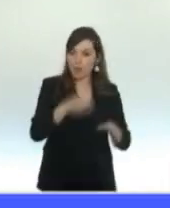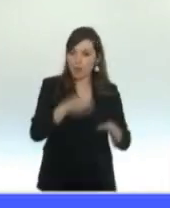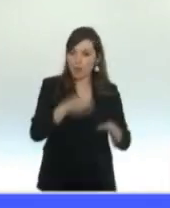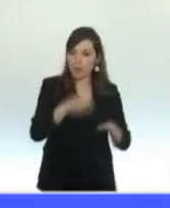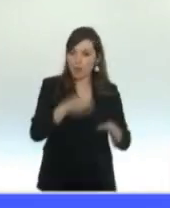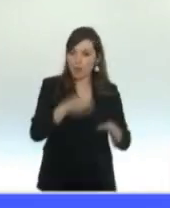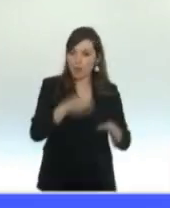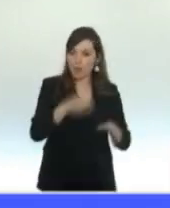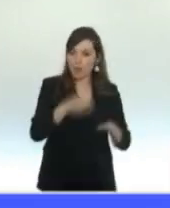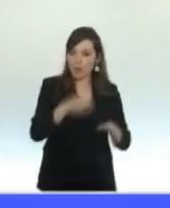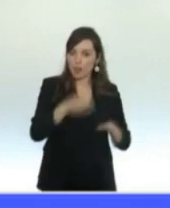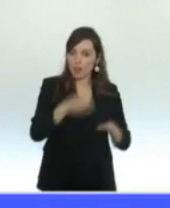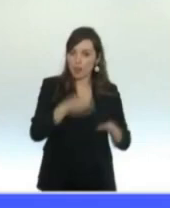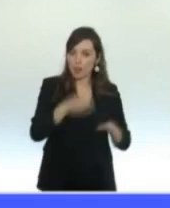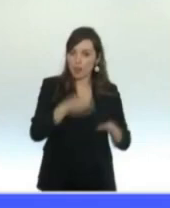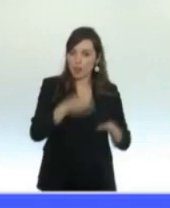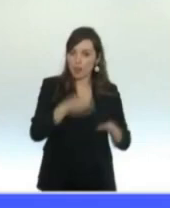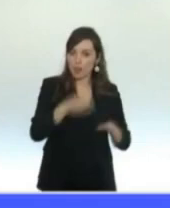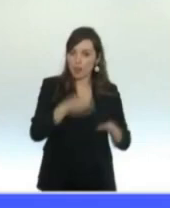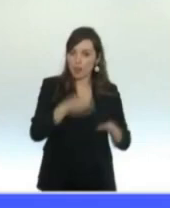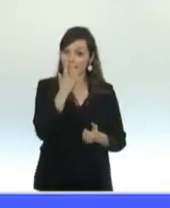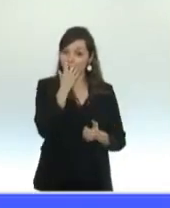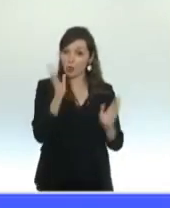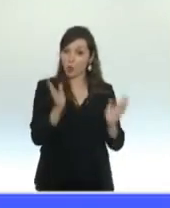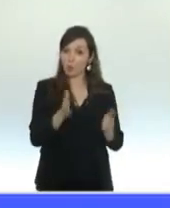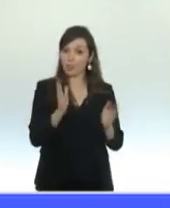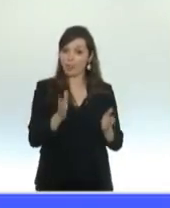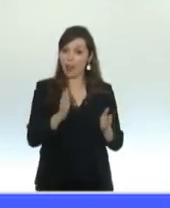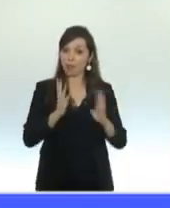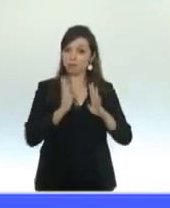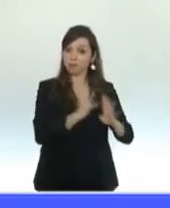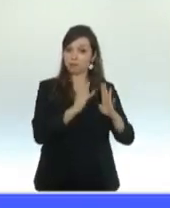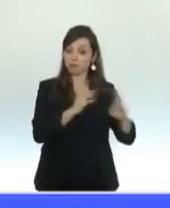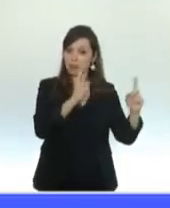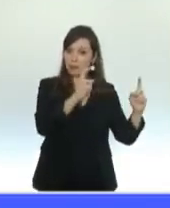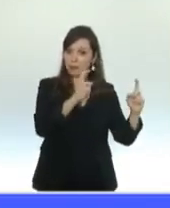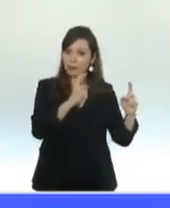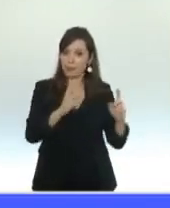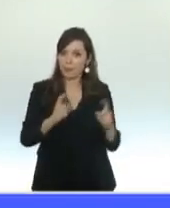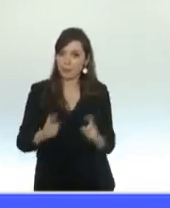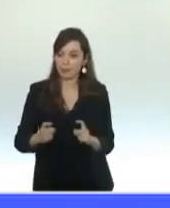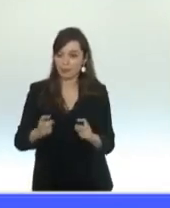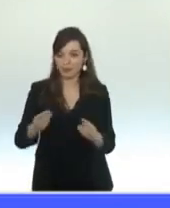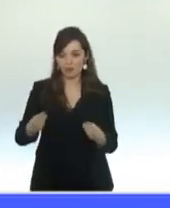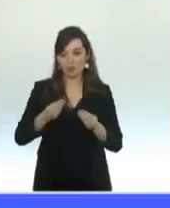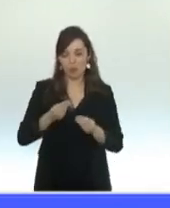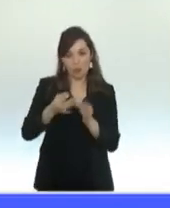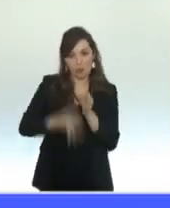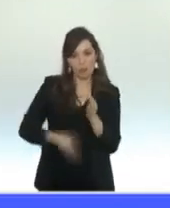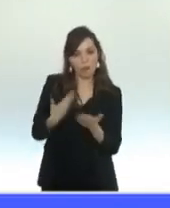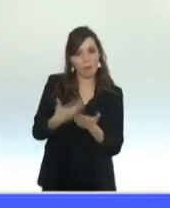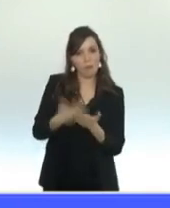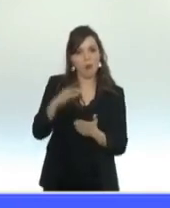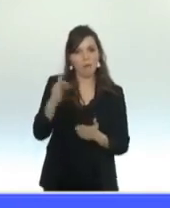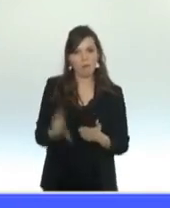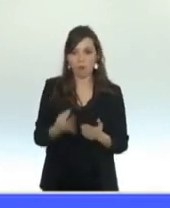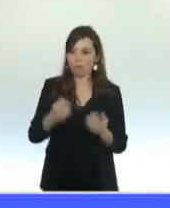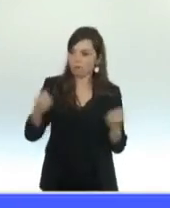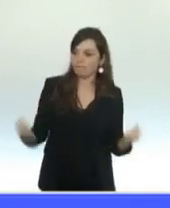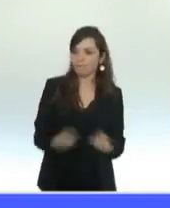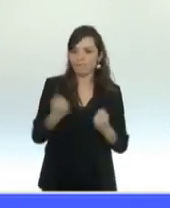regarde tu fais ça c'est facile tu nous montres pas un graphe qui commence et qui finit par le même chiffre et puis par